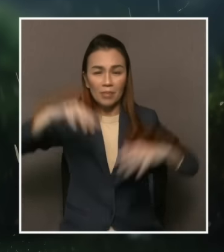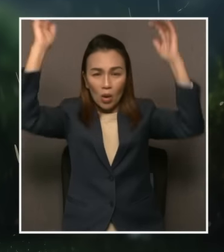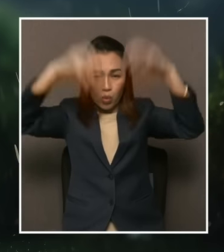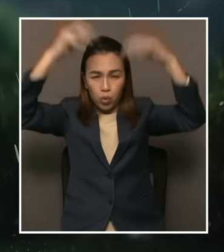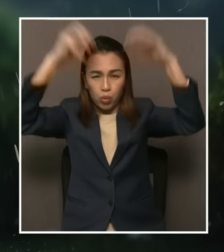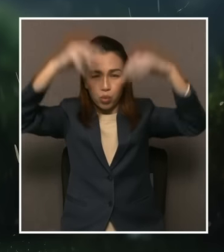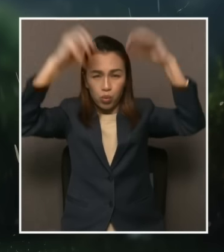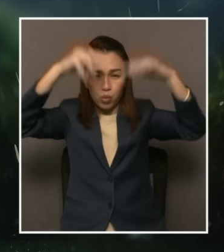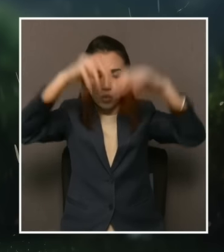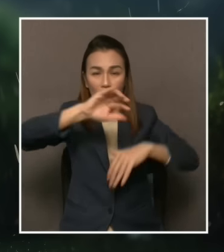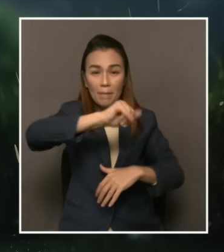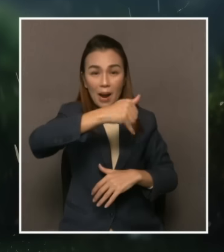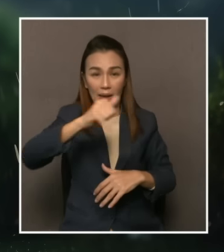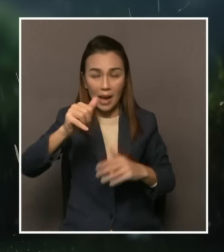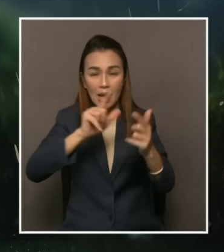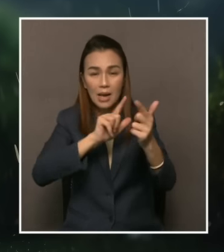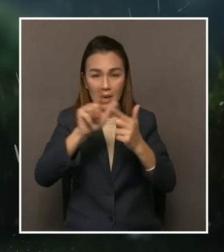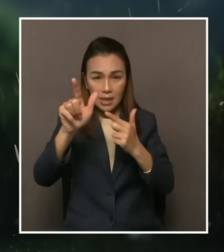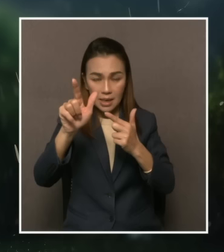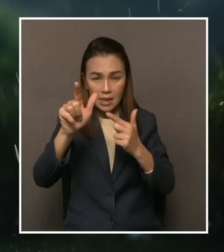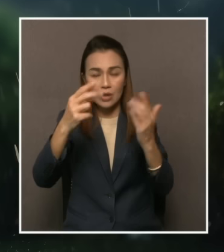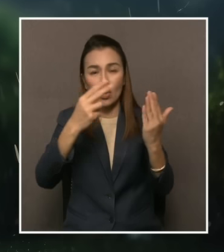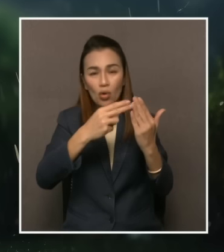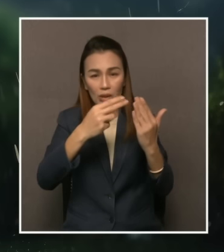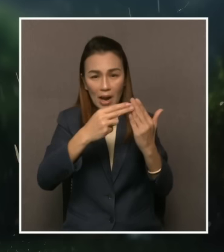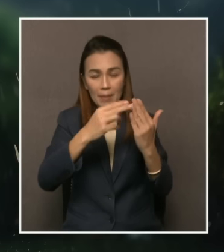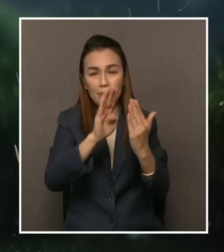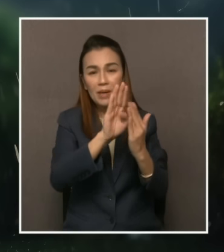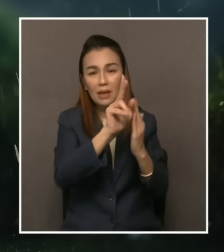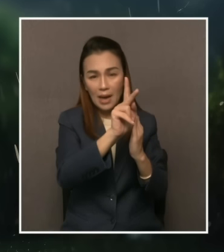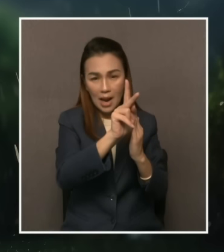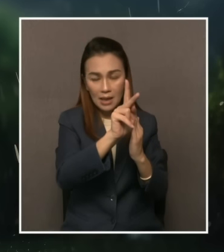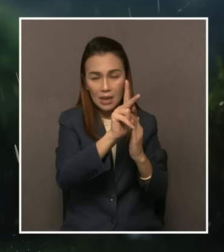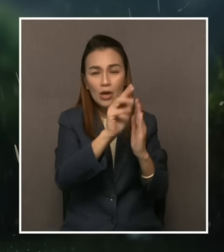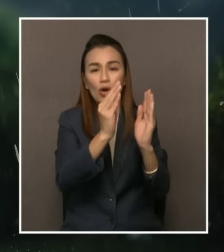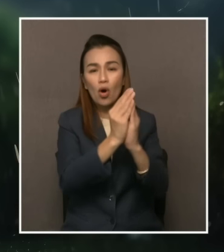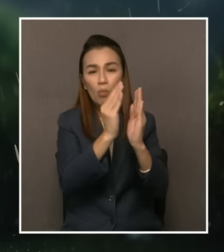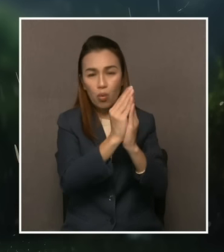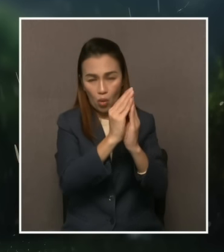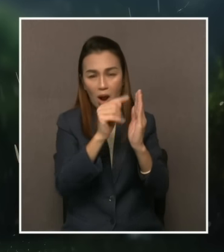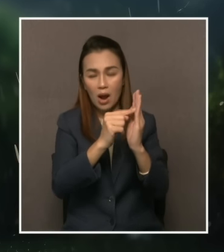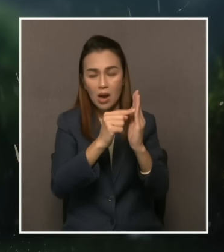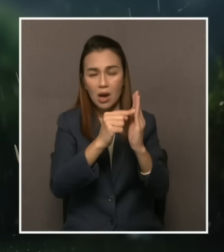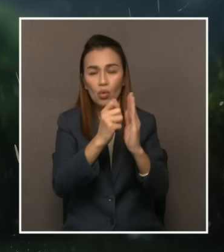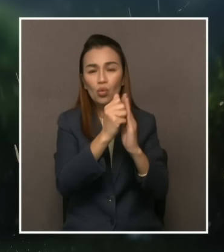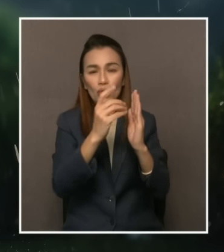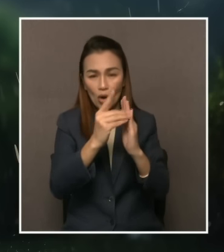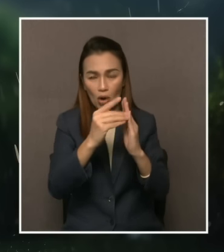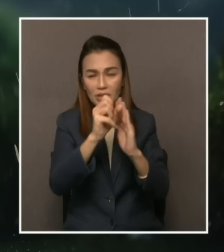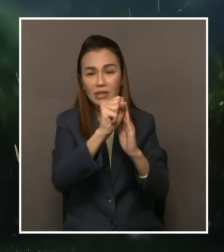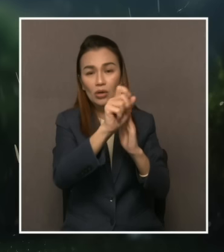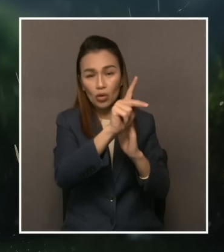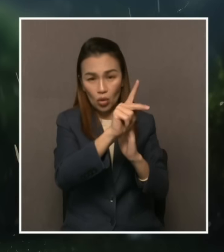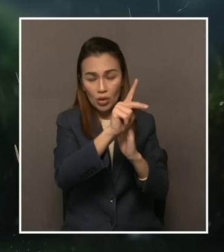ถึงหนักมากบัแห่งบิเวณจังหวดเลยน้องคาย บึงการ น้องบวลลำพู อุดอนทานี สกรนคร